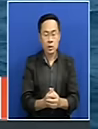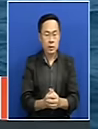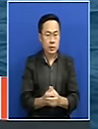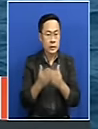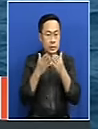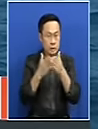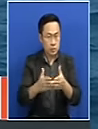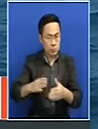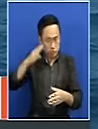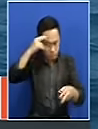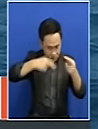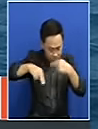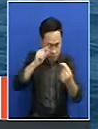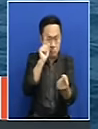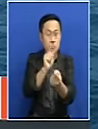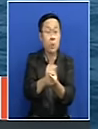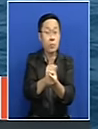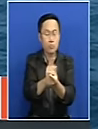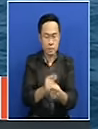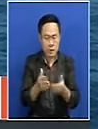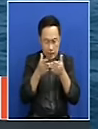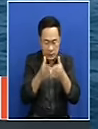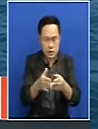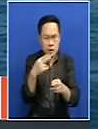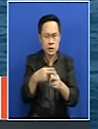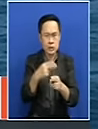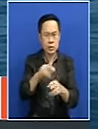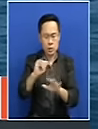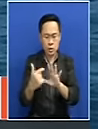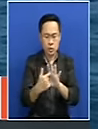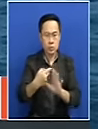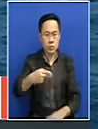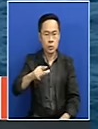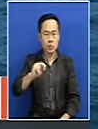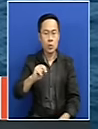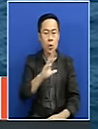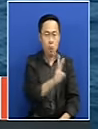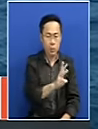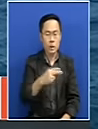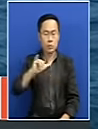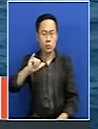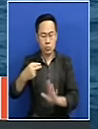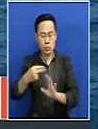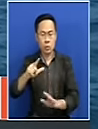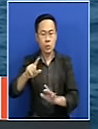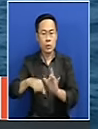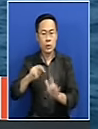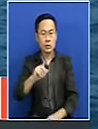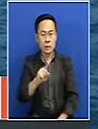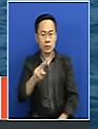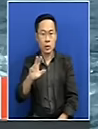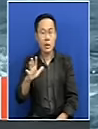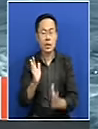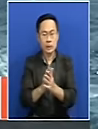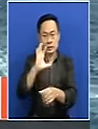ตรวจพบเรือประมง2ลำนะคะก็คือเรืออยู่ล่ม6และเรืออยู่ล่ม125ซึ่งก็เป็นเรือประมงเบ็ดรา